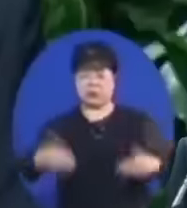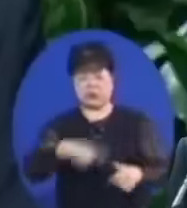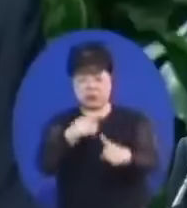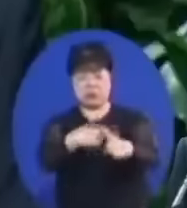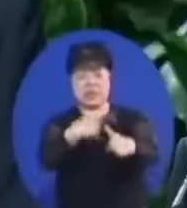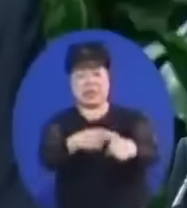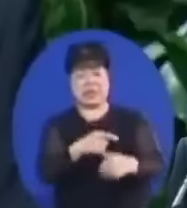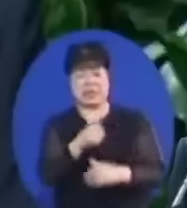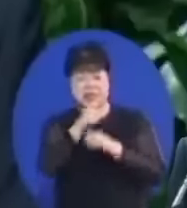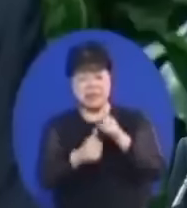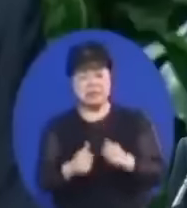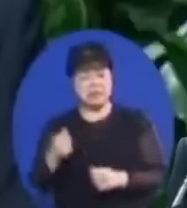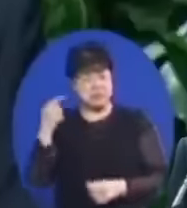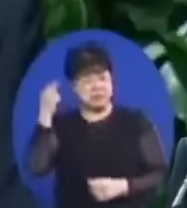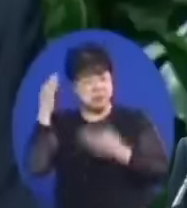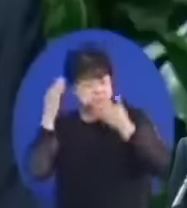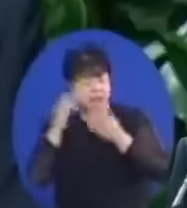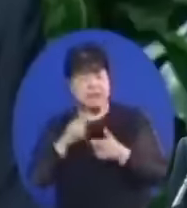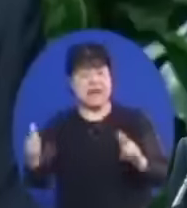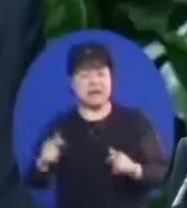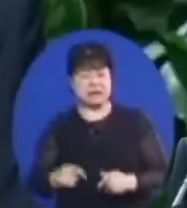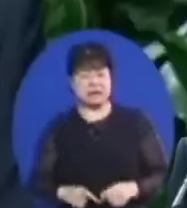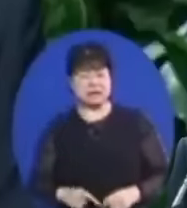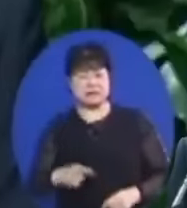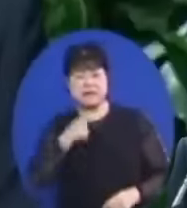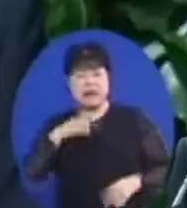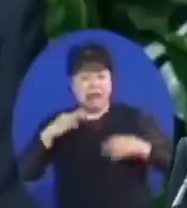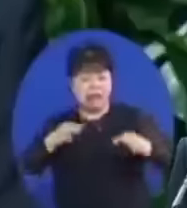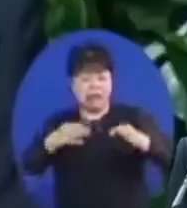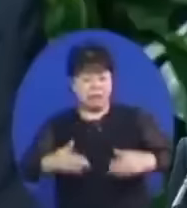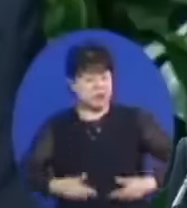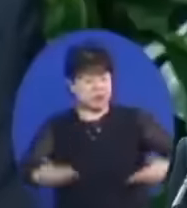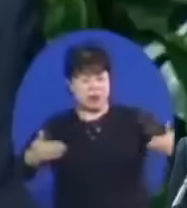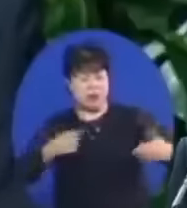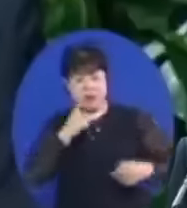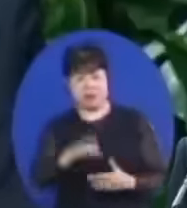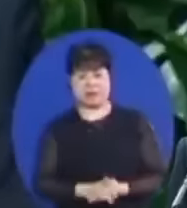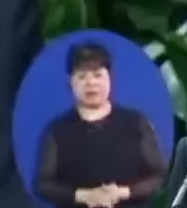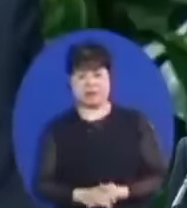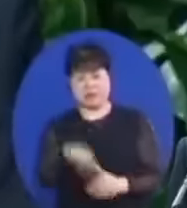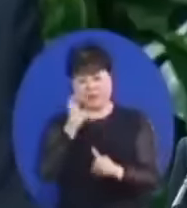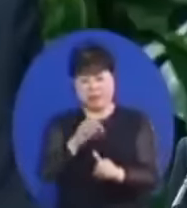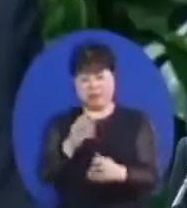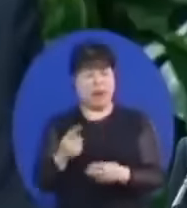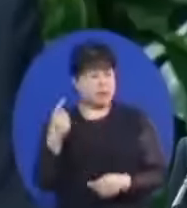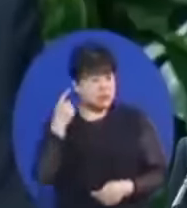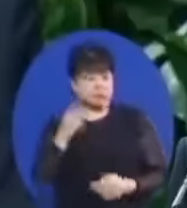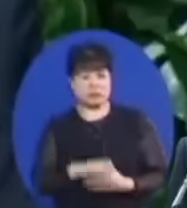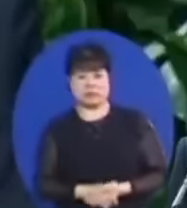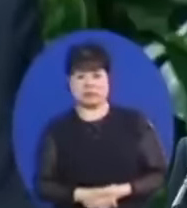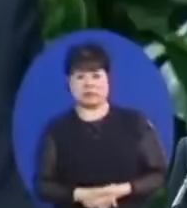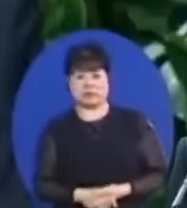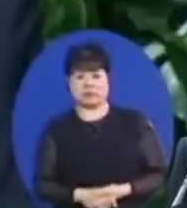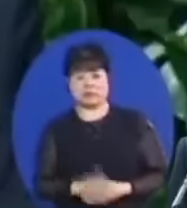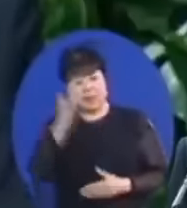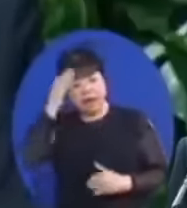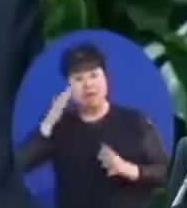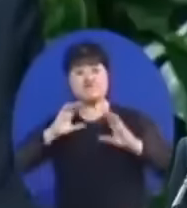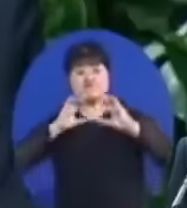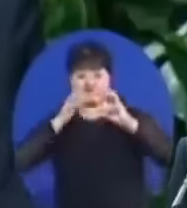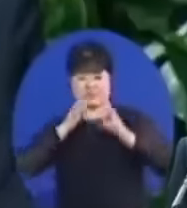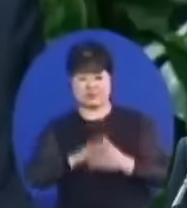하고 하나님이 귀가 먹었는가 고함치게 듣게, 그런 소리를 저는 얼마나 많이 들었는지 모릅니다. 우리